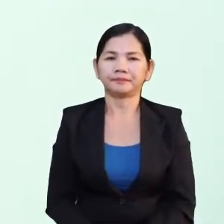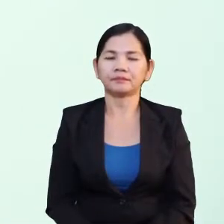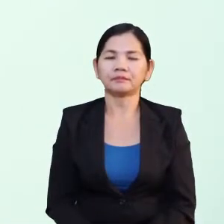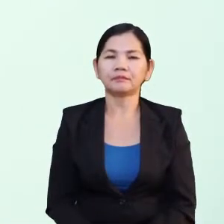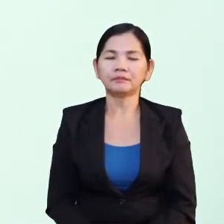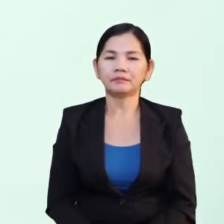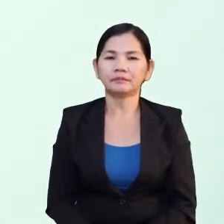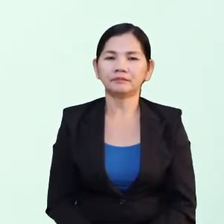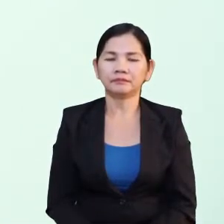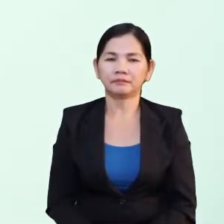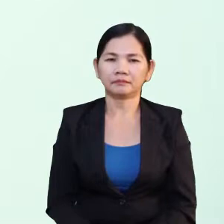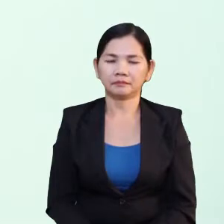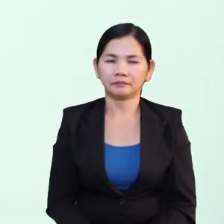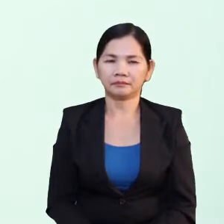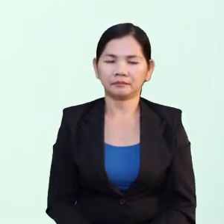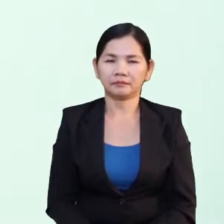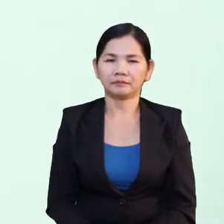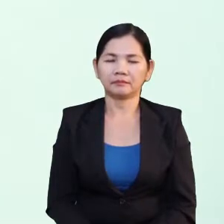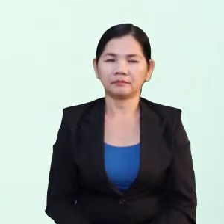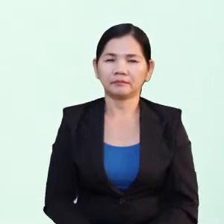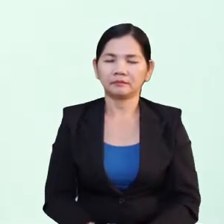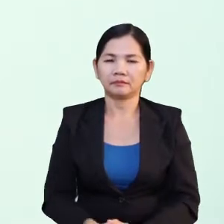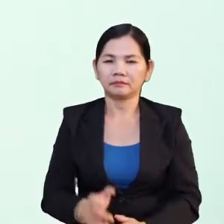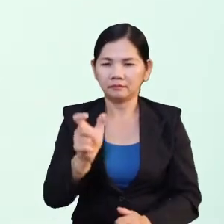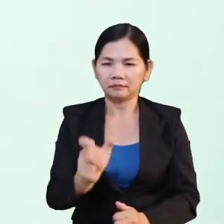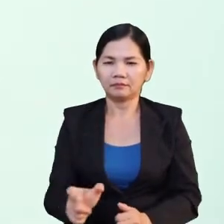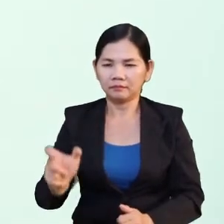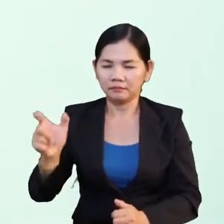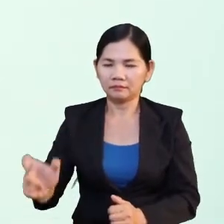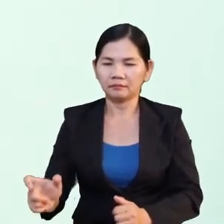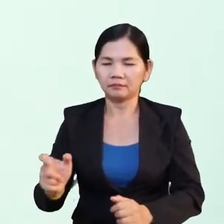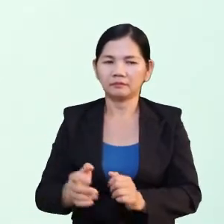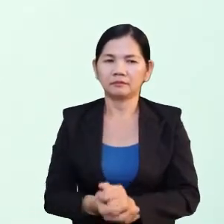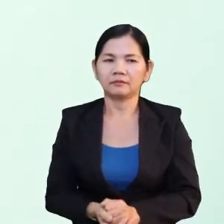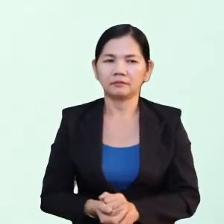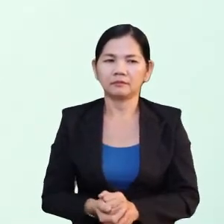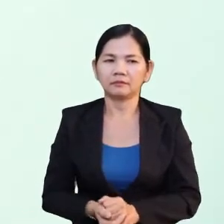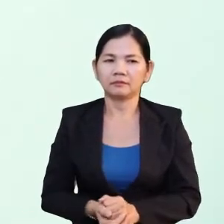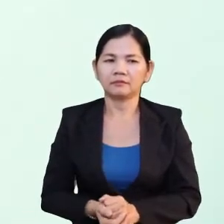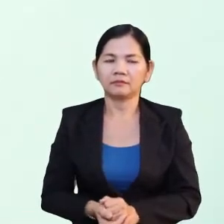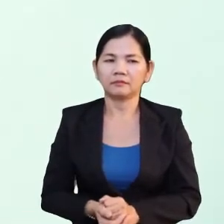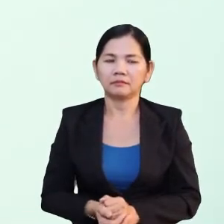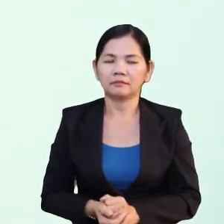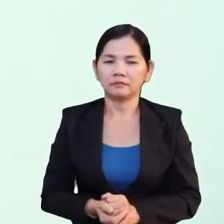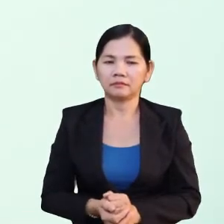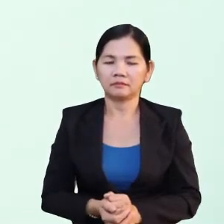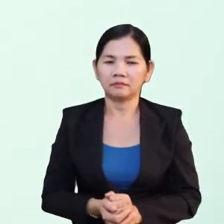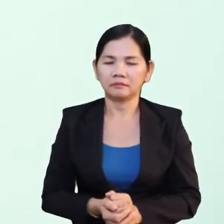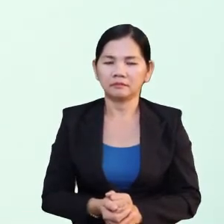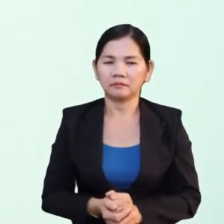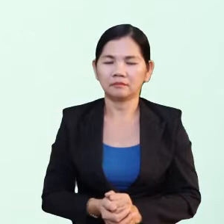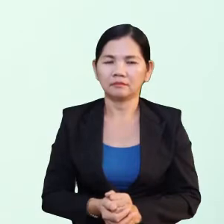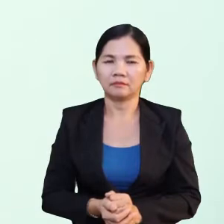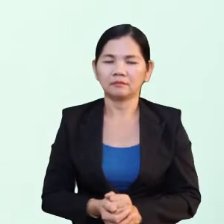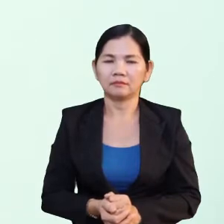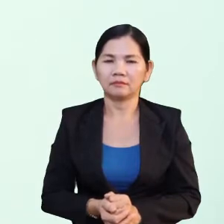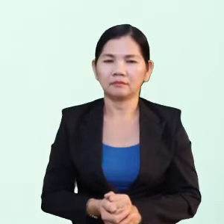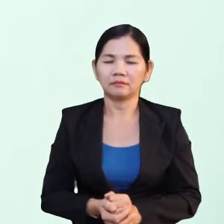ចាកូនឃើញមនុស្សកូនណាចាឃើញមនុស្សចាកូនឃើញមានអ្វីទៀ